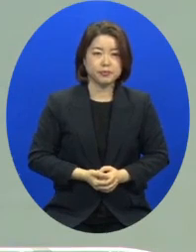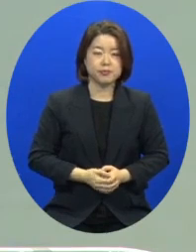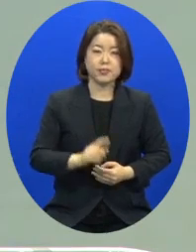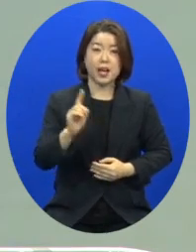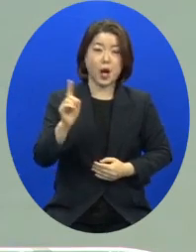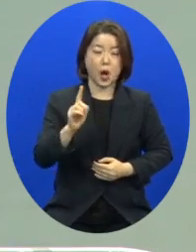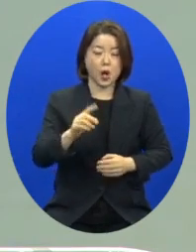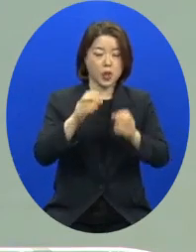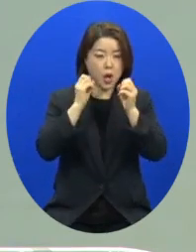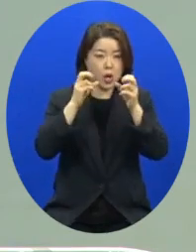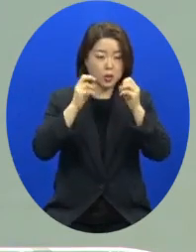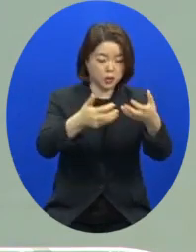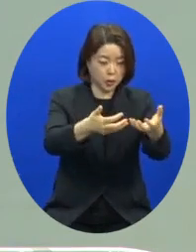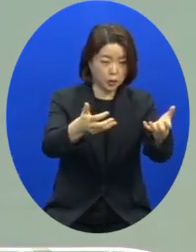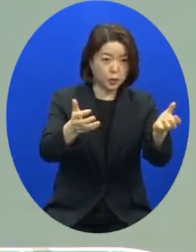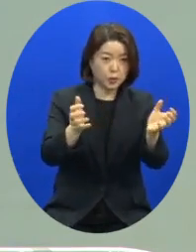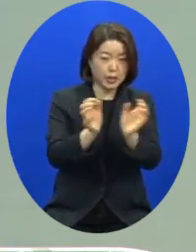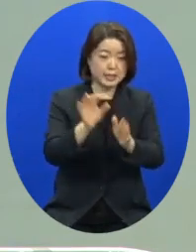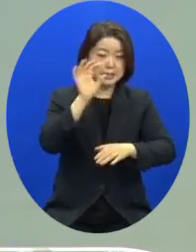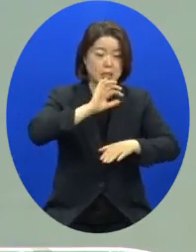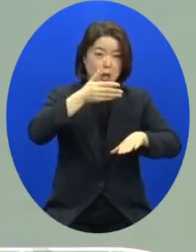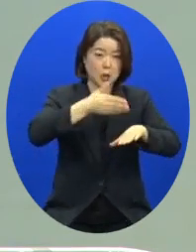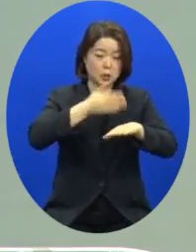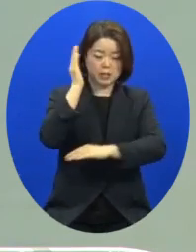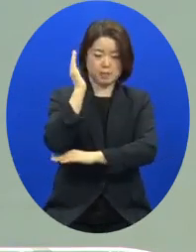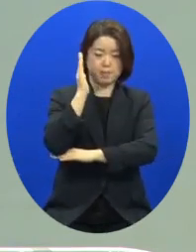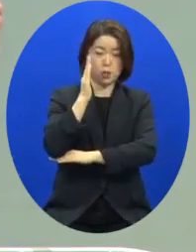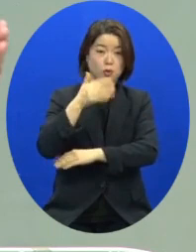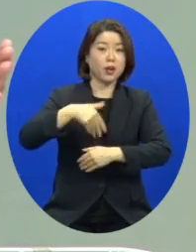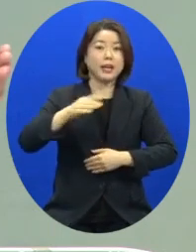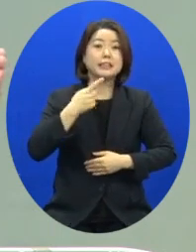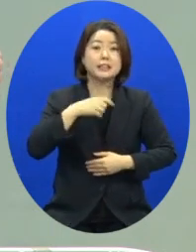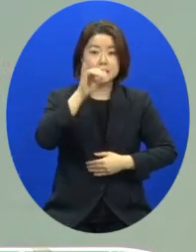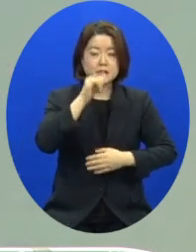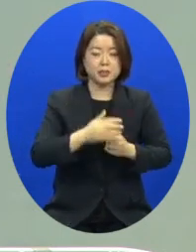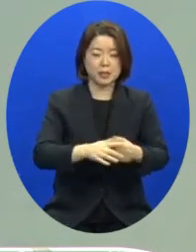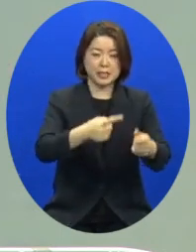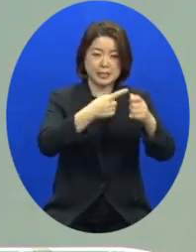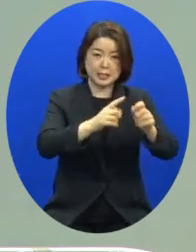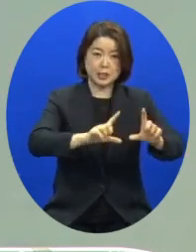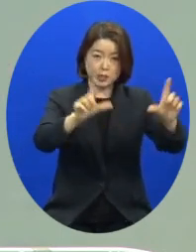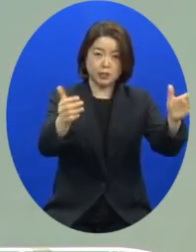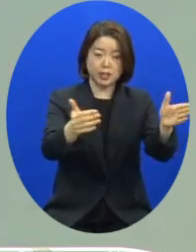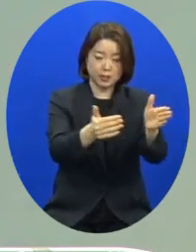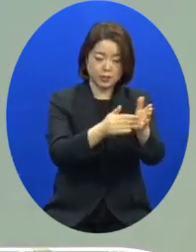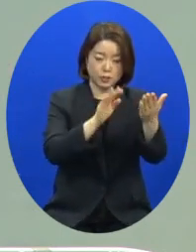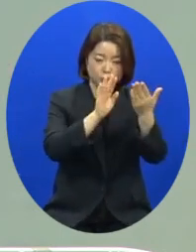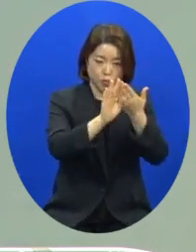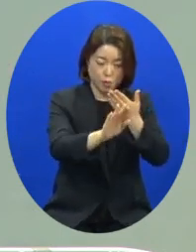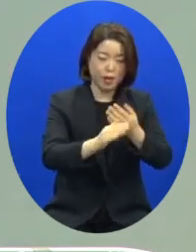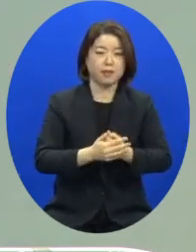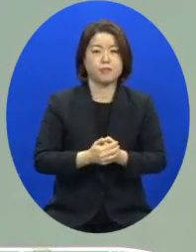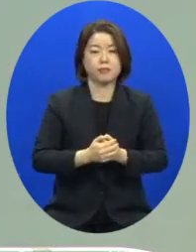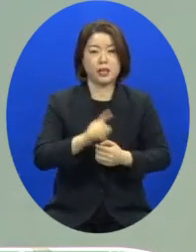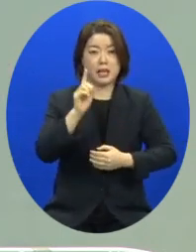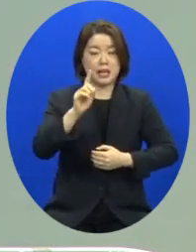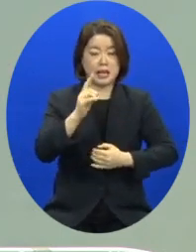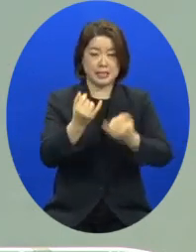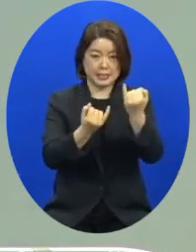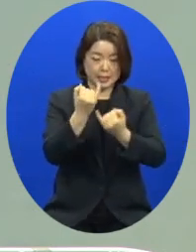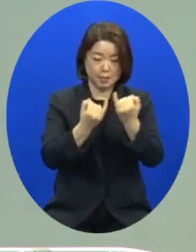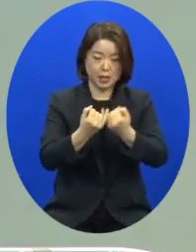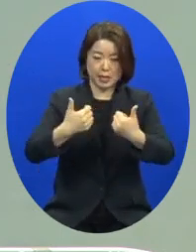어느 선교단체에 수련회 인도하러 갔었는데 첫째 날 집회가 끝나고 한 자매가 상담을